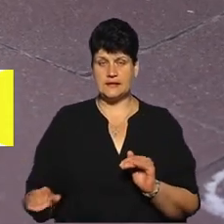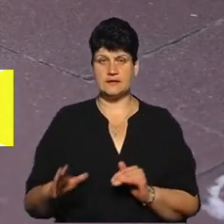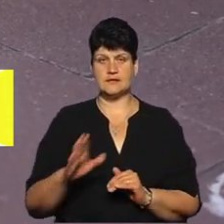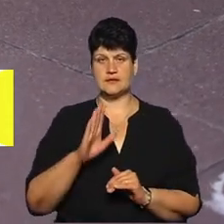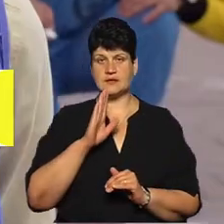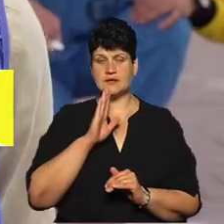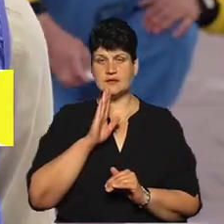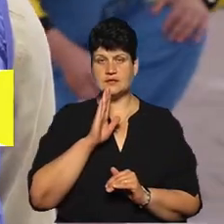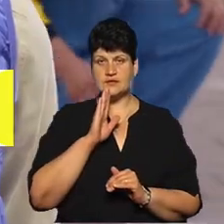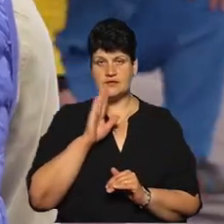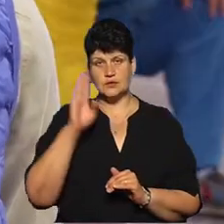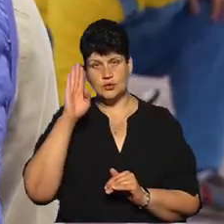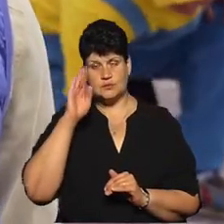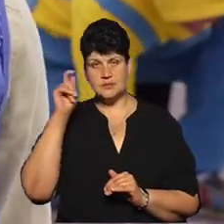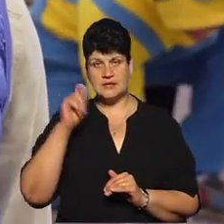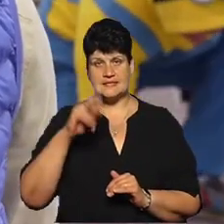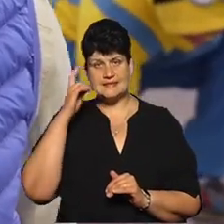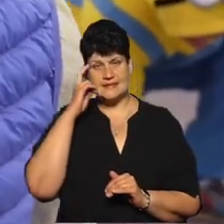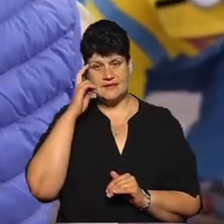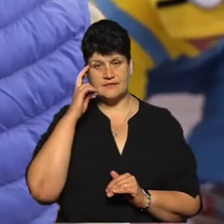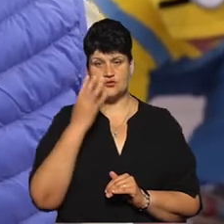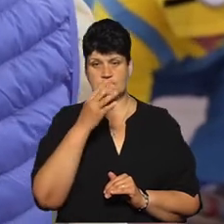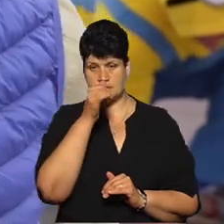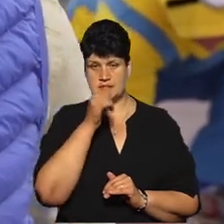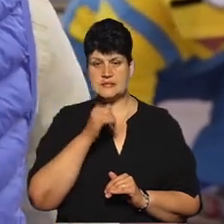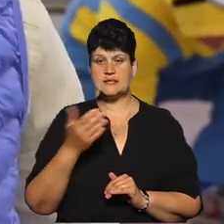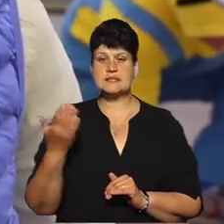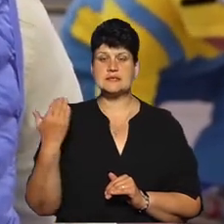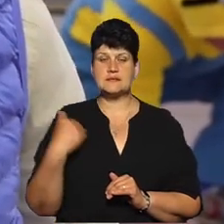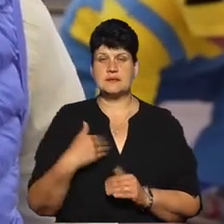Родина приїхала із Києва 4 місяці тому. Найбільше